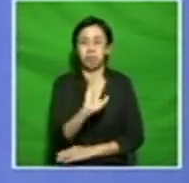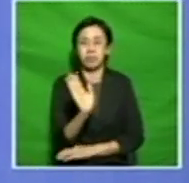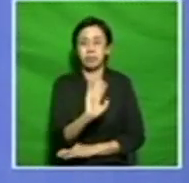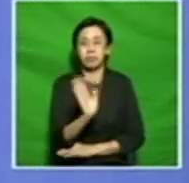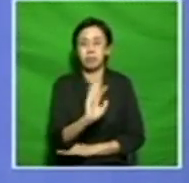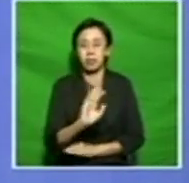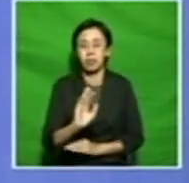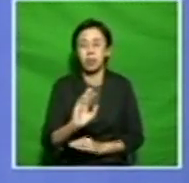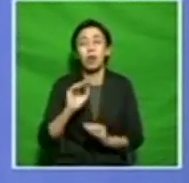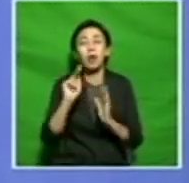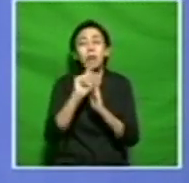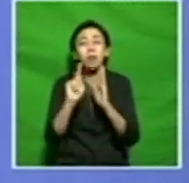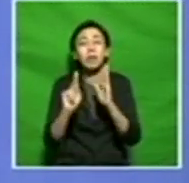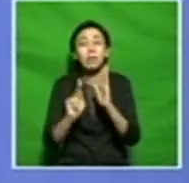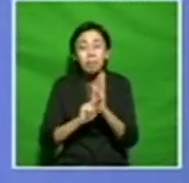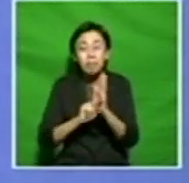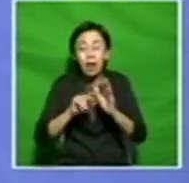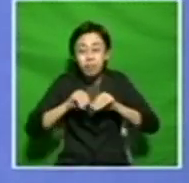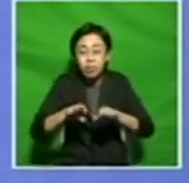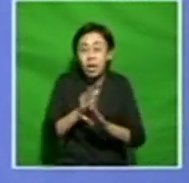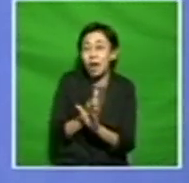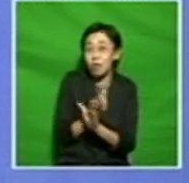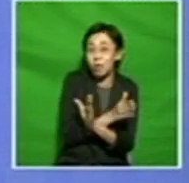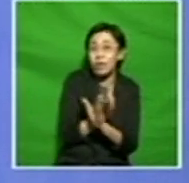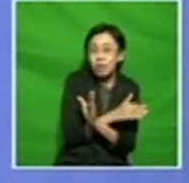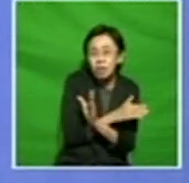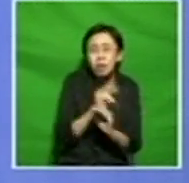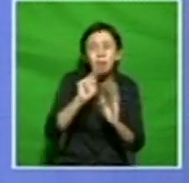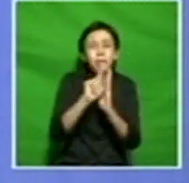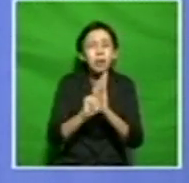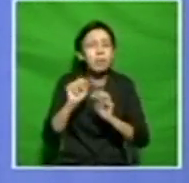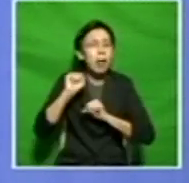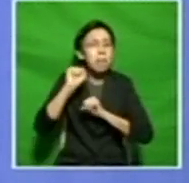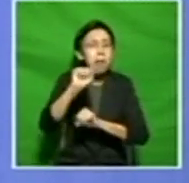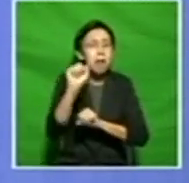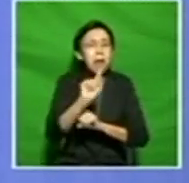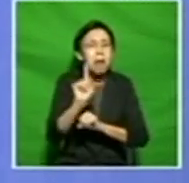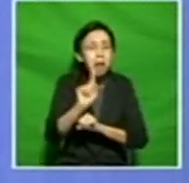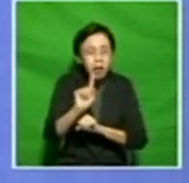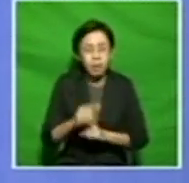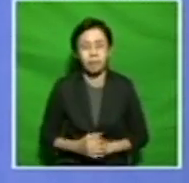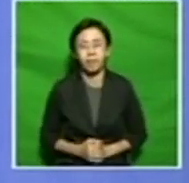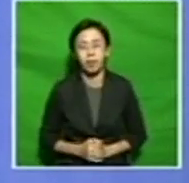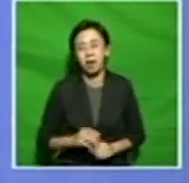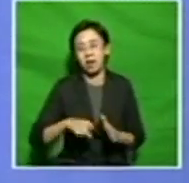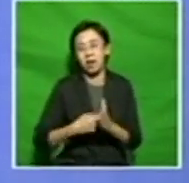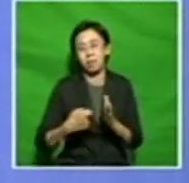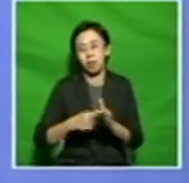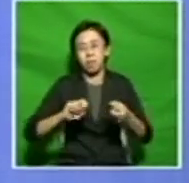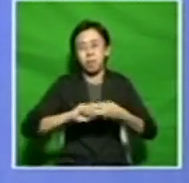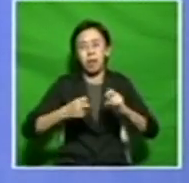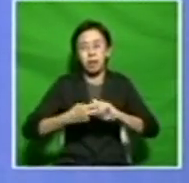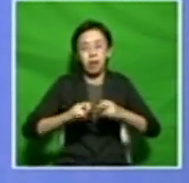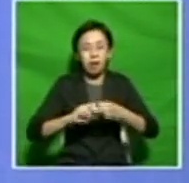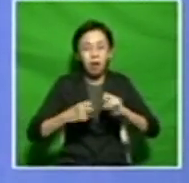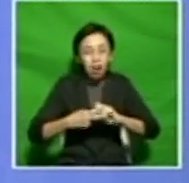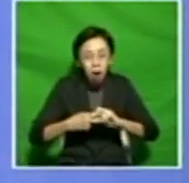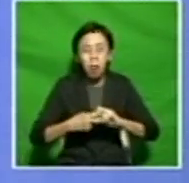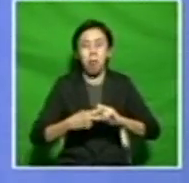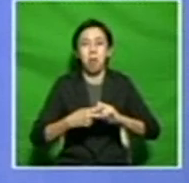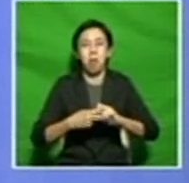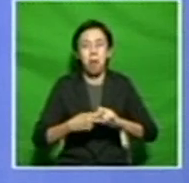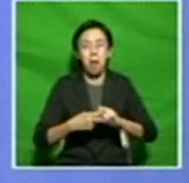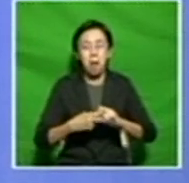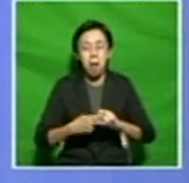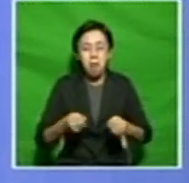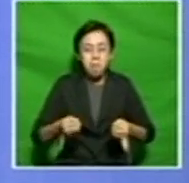การณ์ฉุกเฉินในเวลาที่ผ่านมาเป็นการประกาศเพราะเหตุสถานการณ์ของการเกิดความไม่สงบ